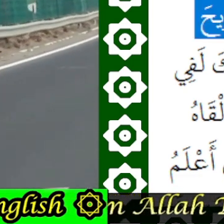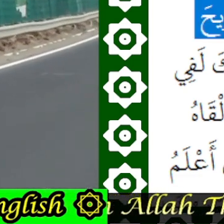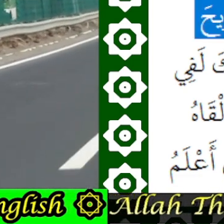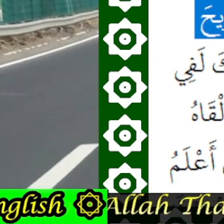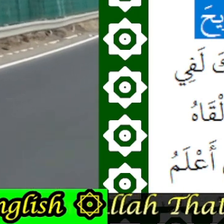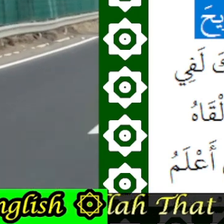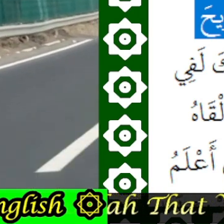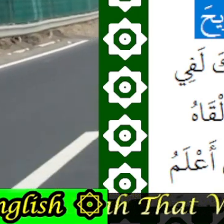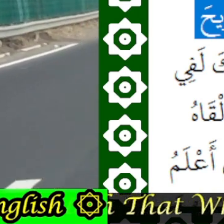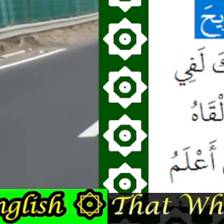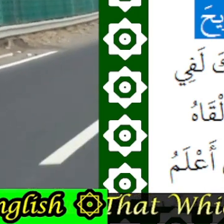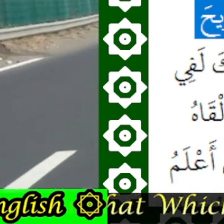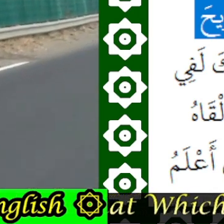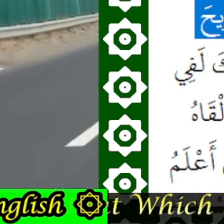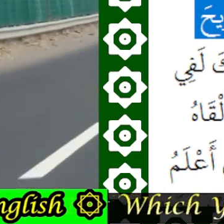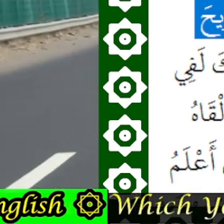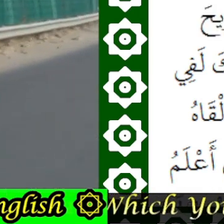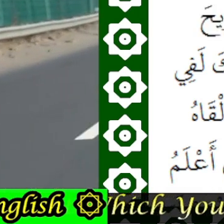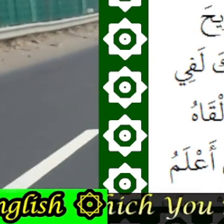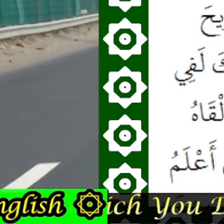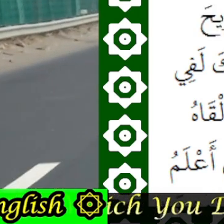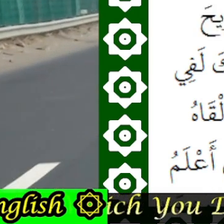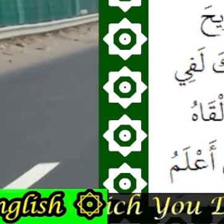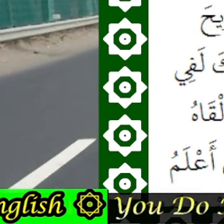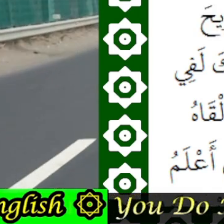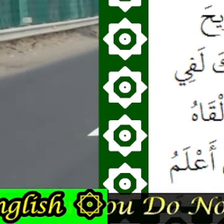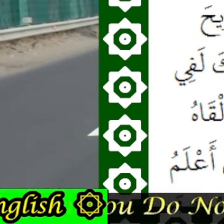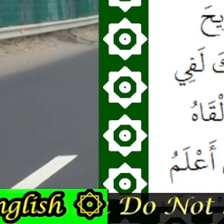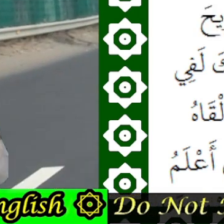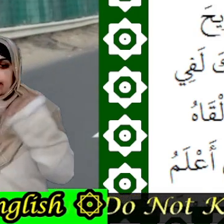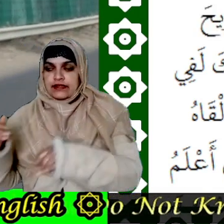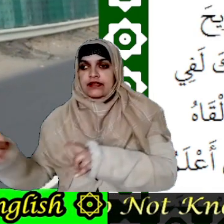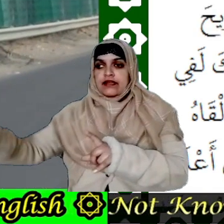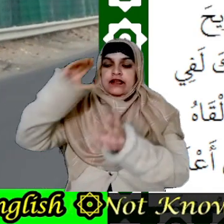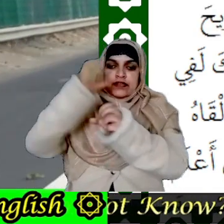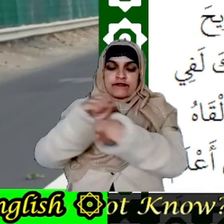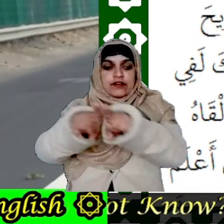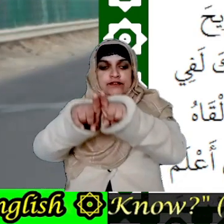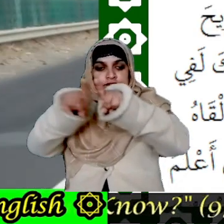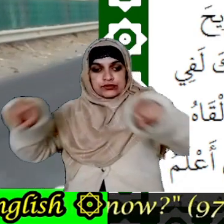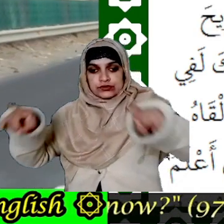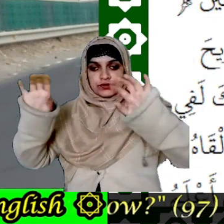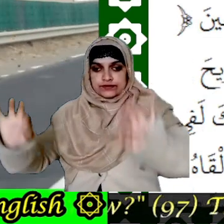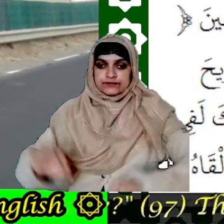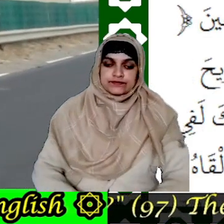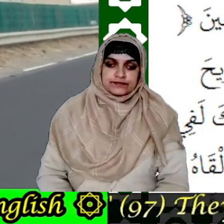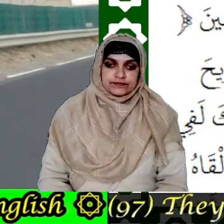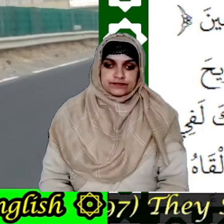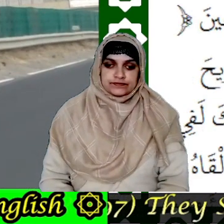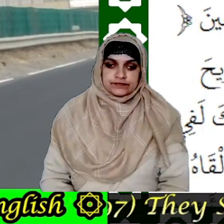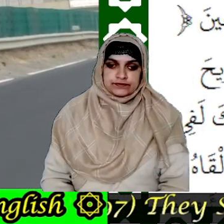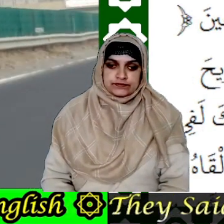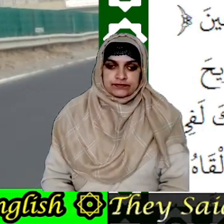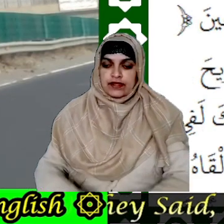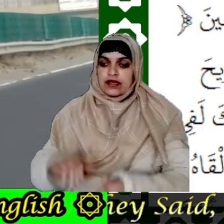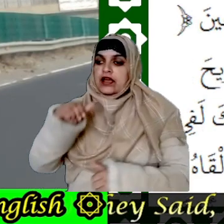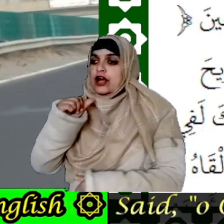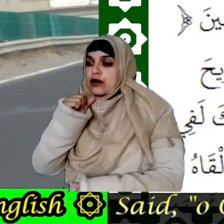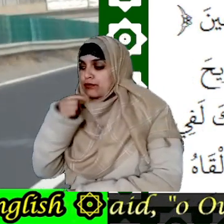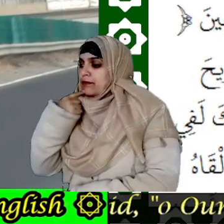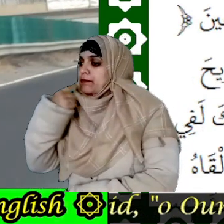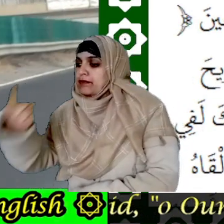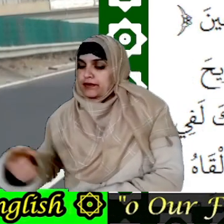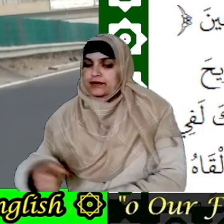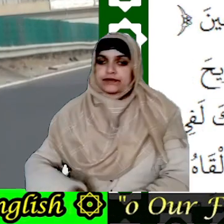لأجد ريح يوسف أرقى يوسف كي ياتين بيخا لولا أن تفندوني إدونة